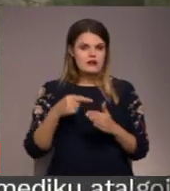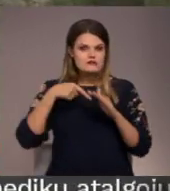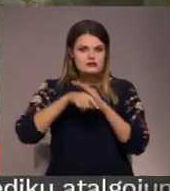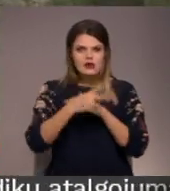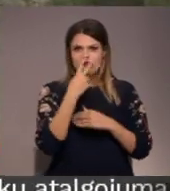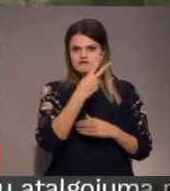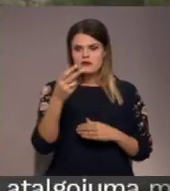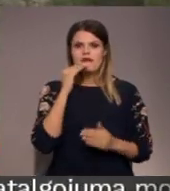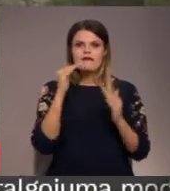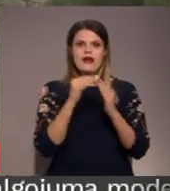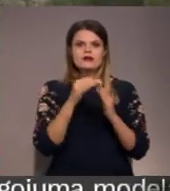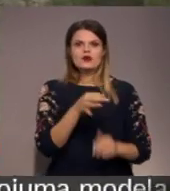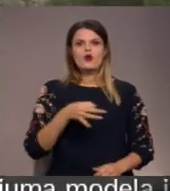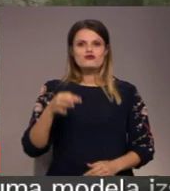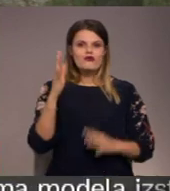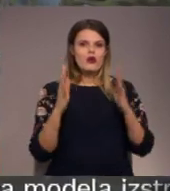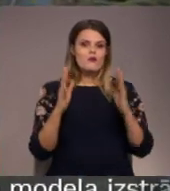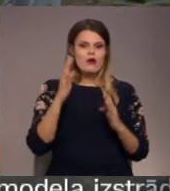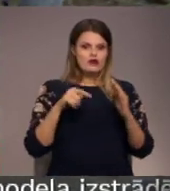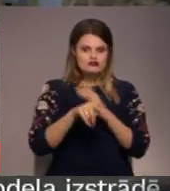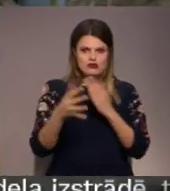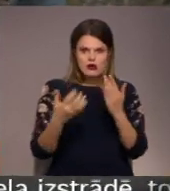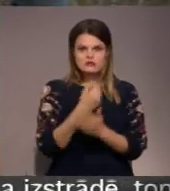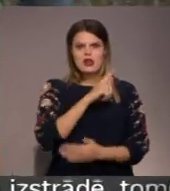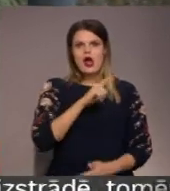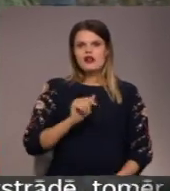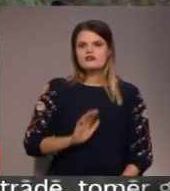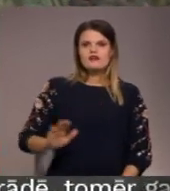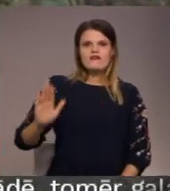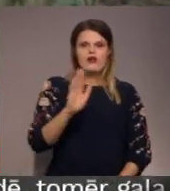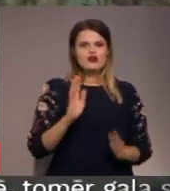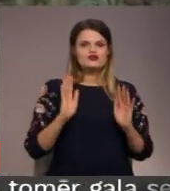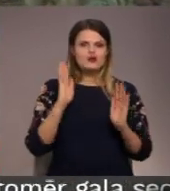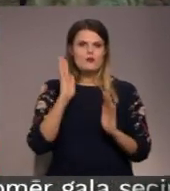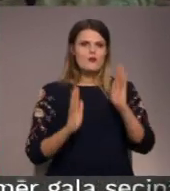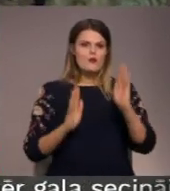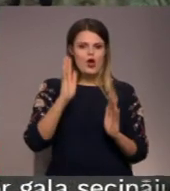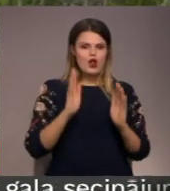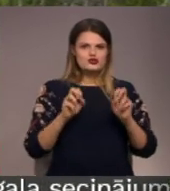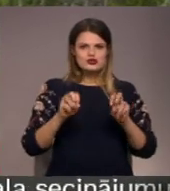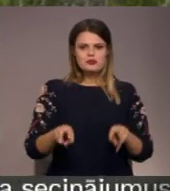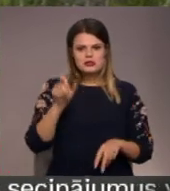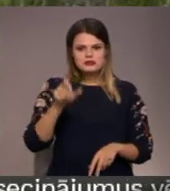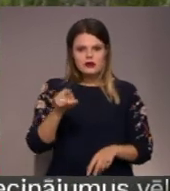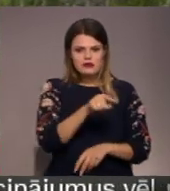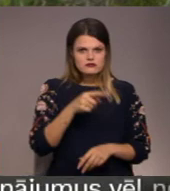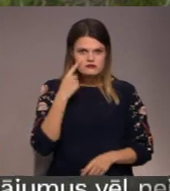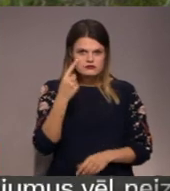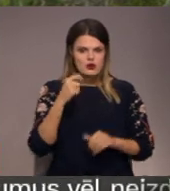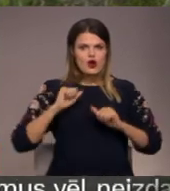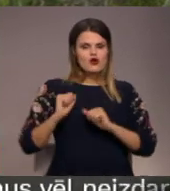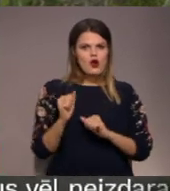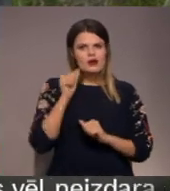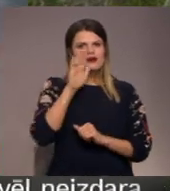dziļāk, Rēzeknes novada Taudiāņu meža masīvā atklāja Latvijas valsts mežu Ziemeļlatgales reģiona speciālisti, kuru kolēģis